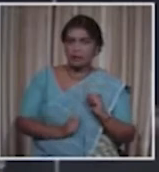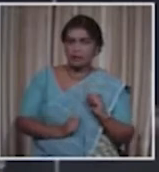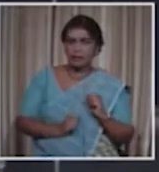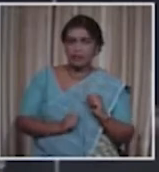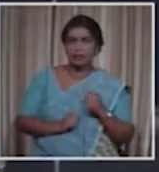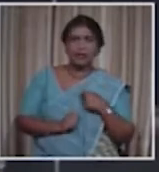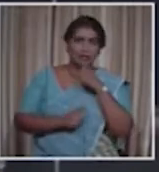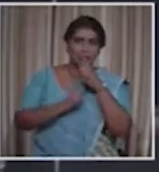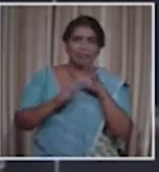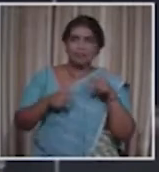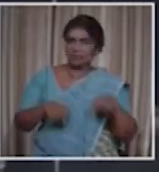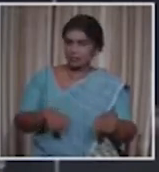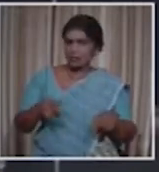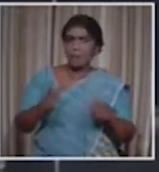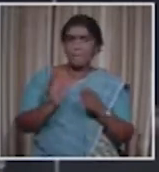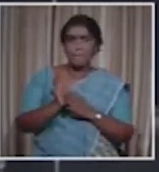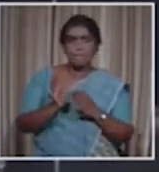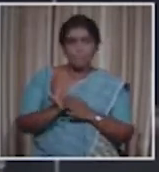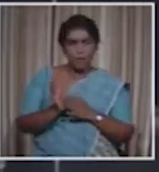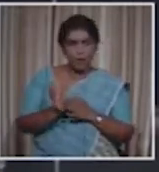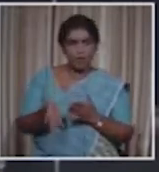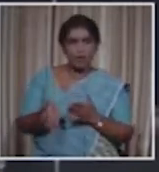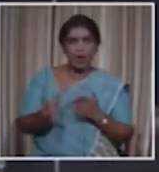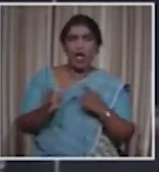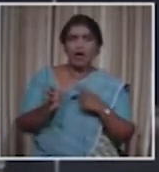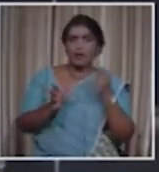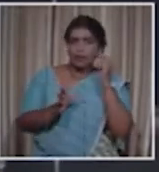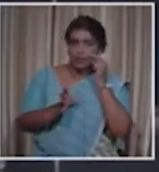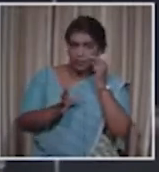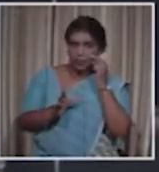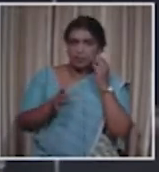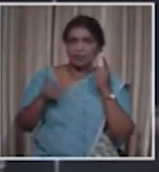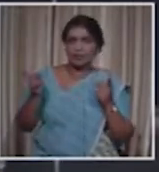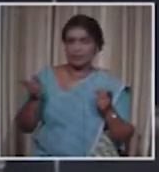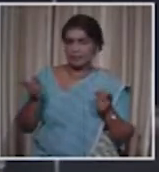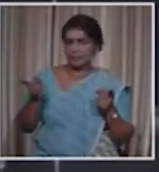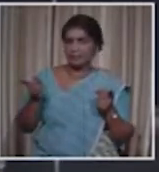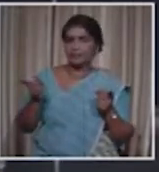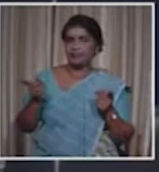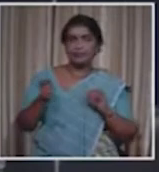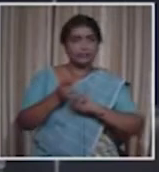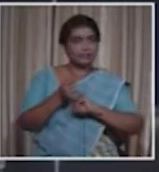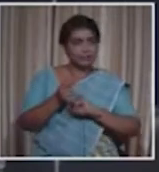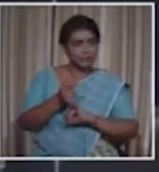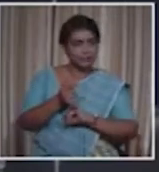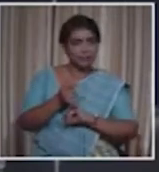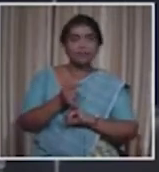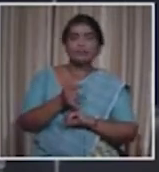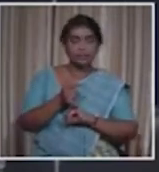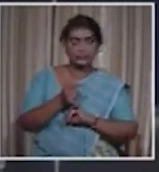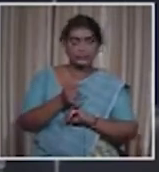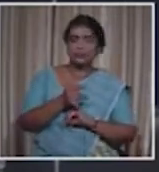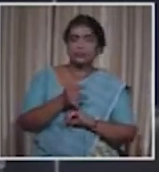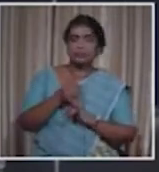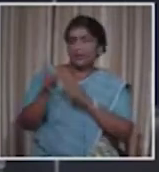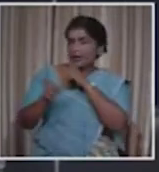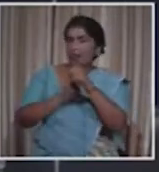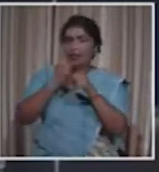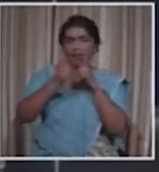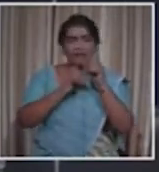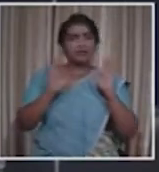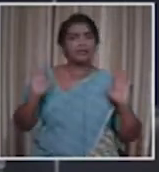මං කතා කරා මෙතනදී මේ මනෝ ගණේෂන් අනුර දිසානායක මන්තුමා ශ්‍රීතරන් මන්ත්‍රීතුමා ඒ අය එක්ක විතරයි මං කතා